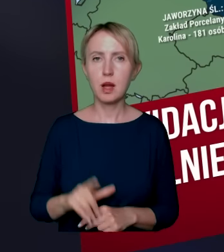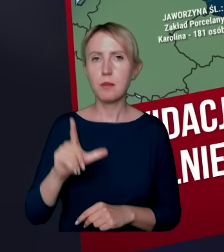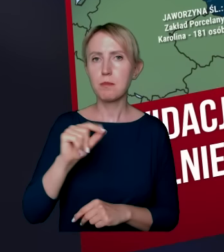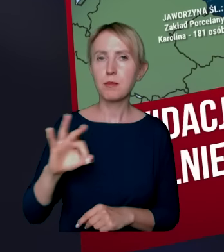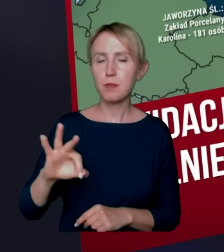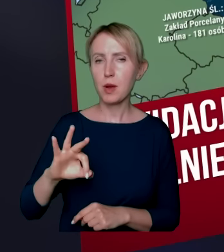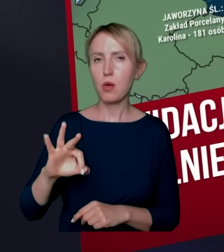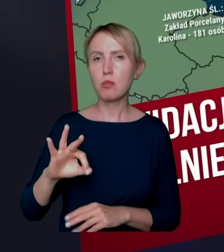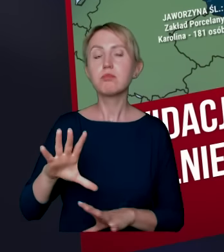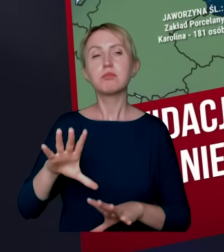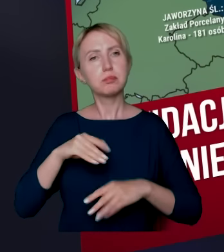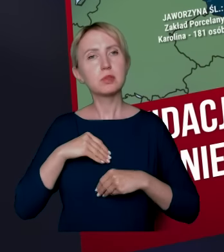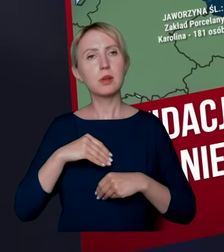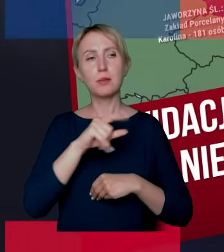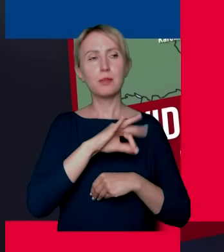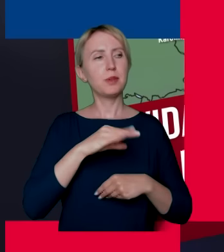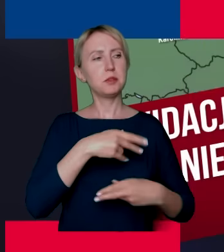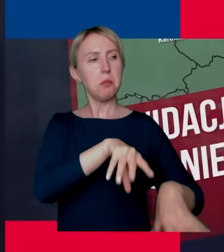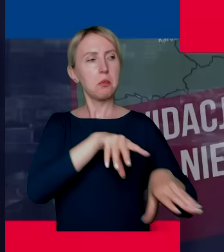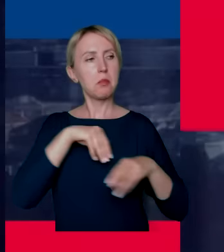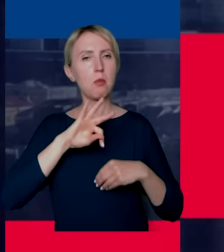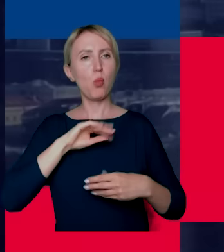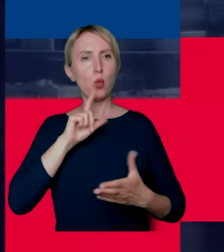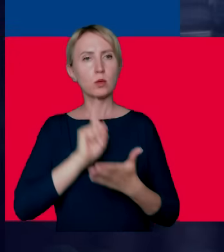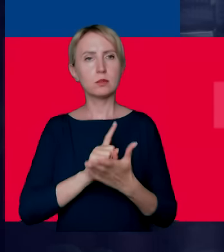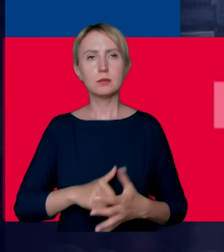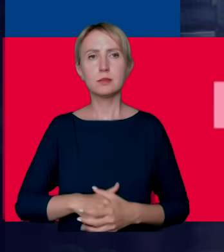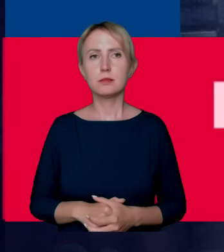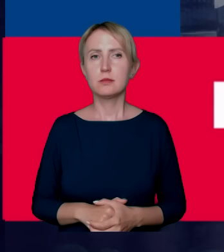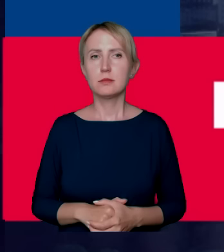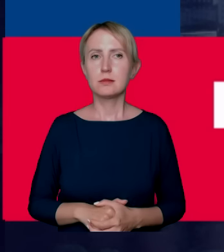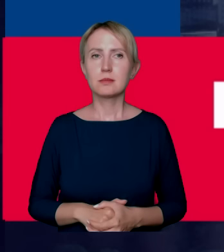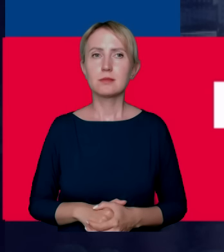sobie sukcesy Prawa i Sprawiedliwości.